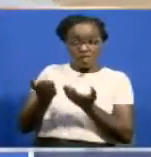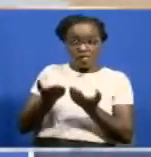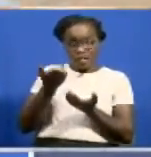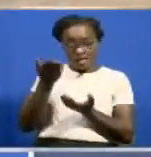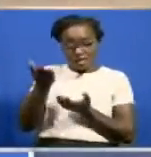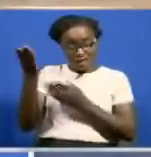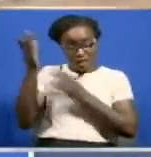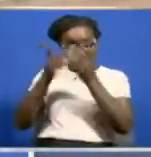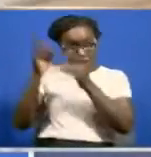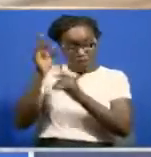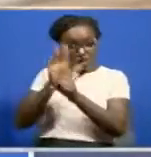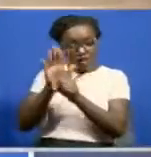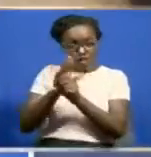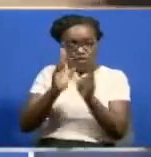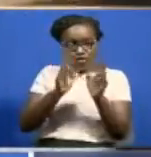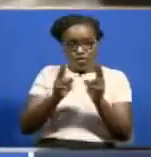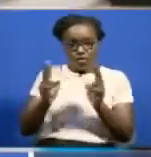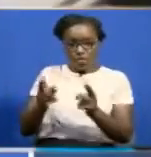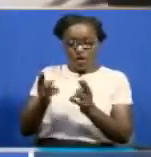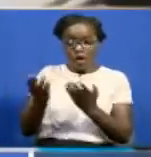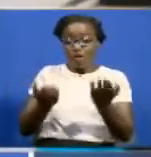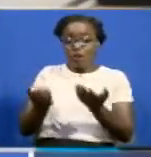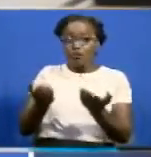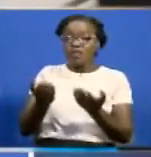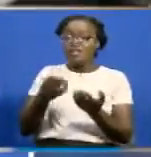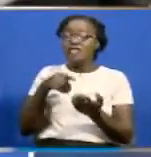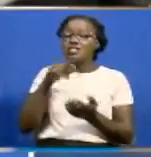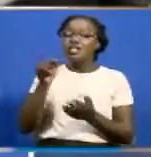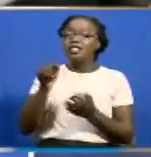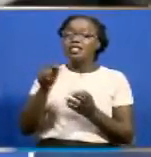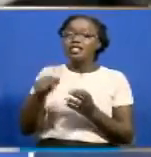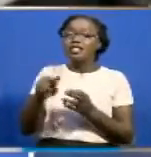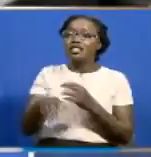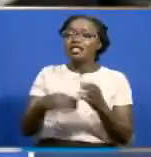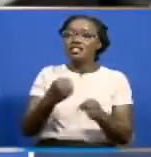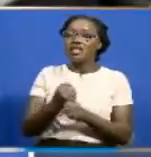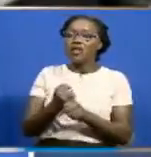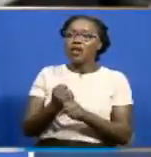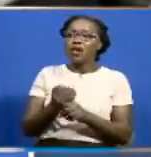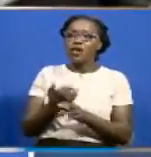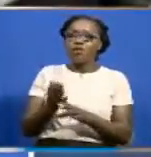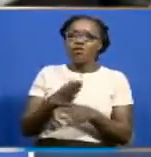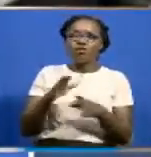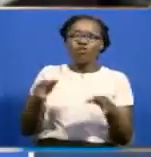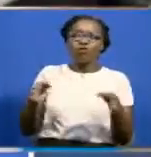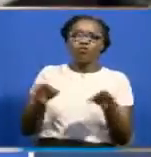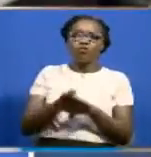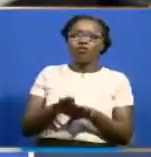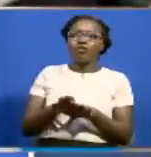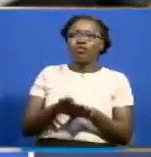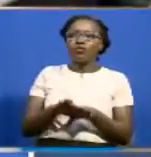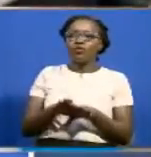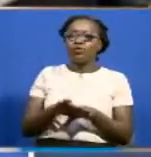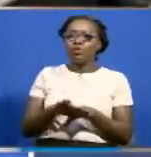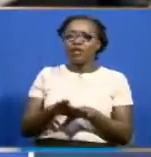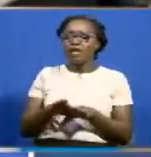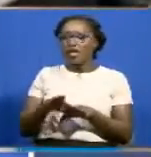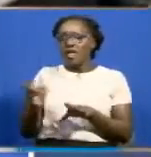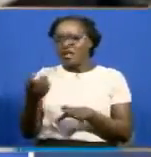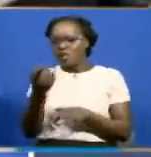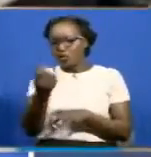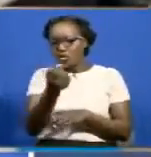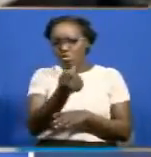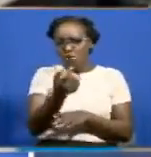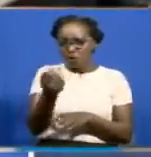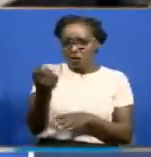siku. Haijakuwa kawaida kwa biashara yake mwaka huu. Nilikuwa nafunga hapa natoka nje kwanza natafuta kibarua kidogo kidogo na huko